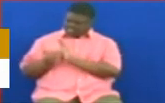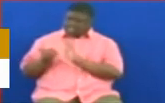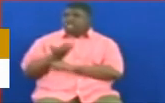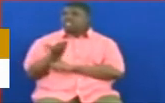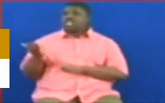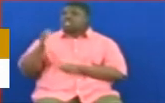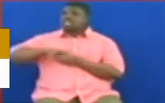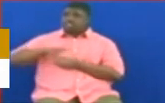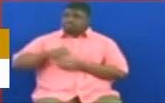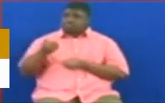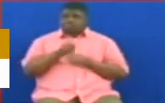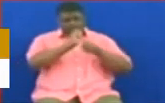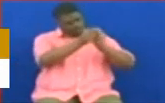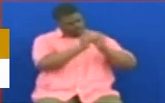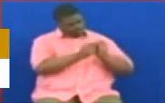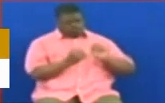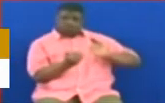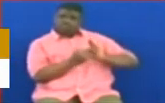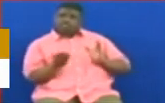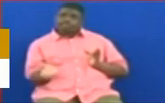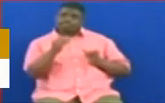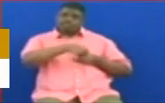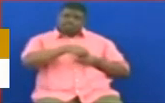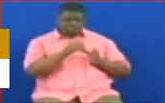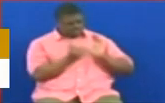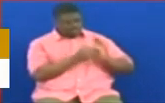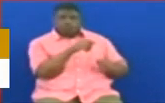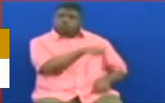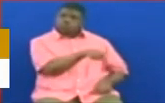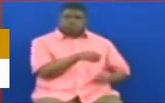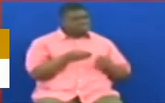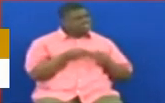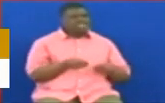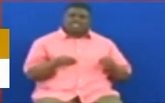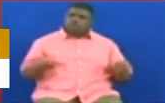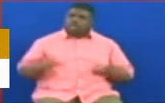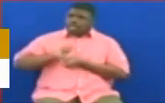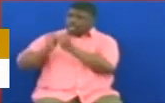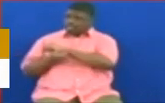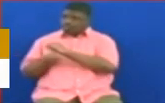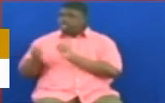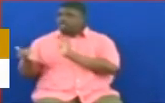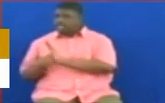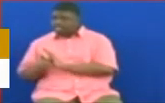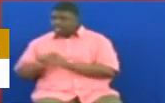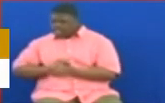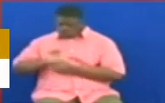tukisema tufanye marekebisho hizi sheria ndio tuilete sheria huku, tutachelewa. Turekebishe sheria ili tukirudi huko turudi exactly